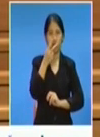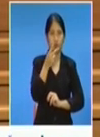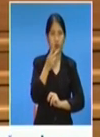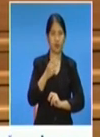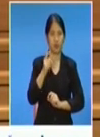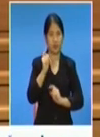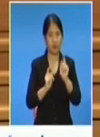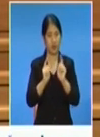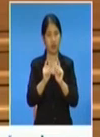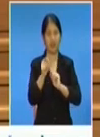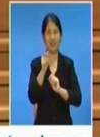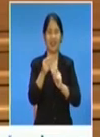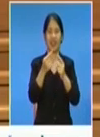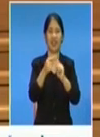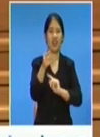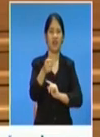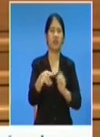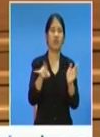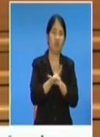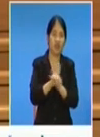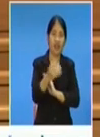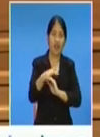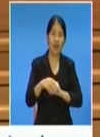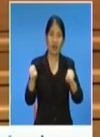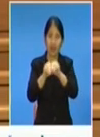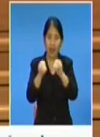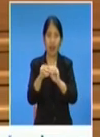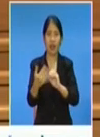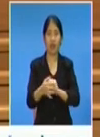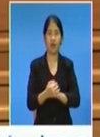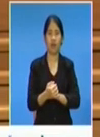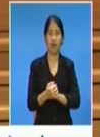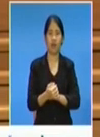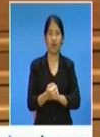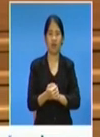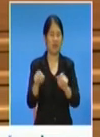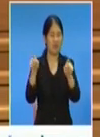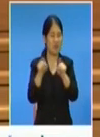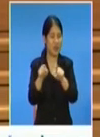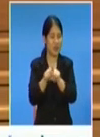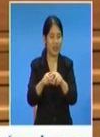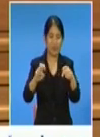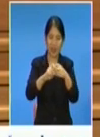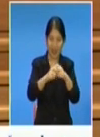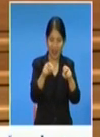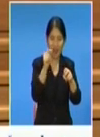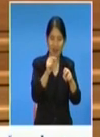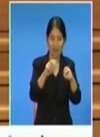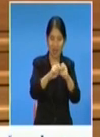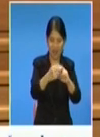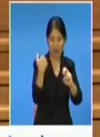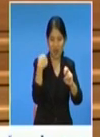เมื่อเป็นตอนปลายมันแก้ปัญหาไม่ได้ครับเพราะอะไรฮะเพราะแบบแปลนแผนเขาล็อกสเปคมาหมดแล้ว